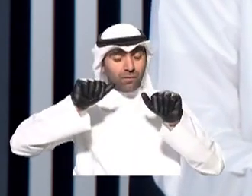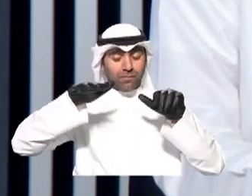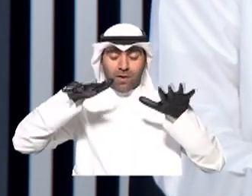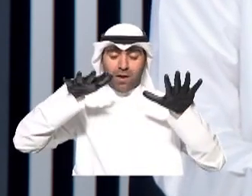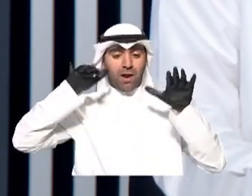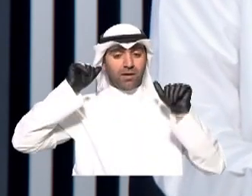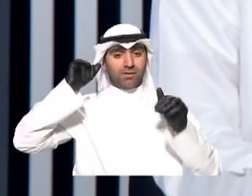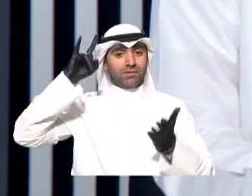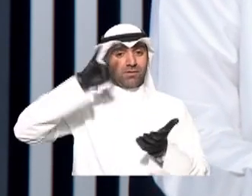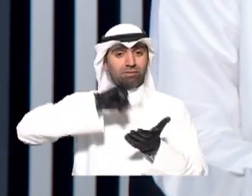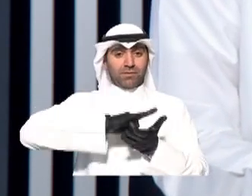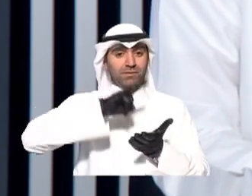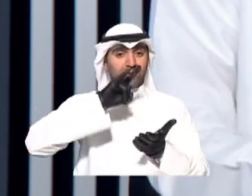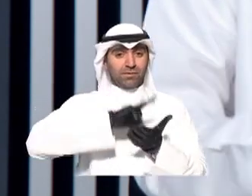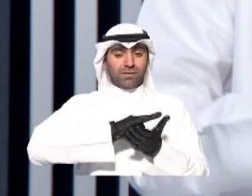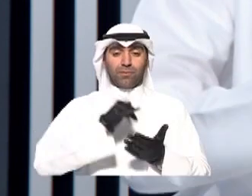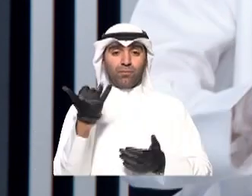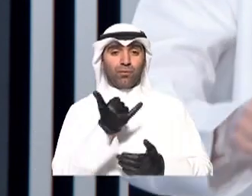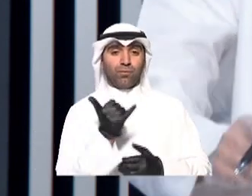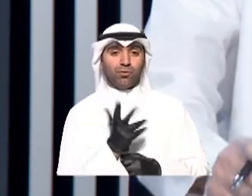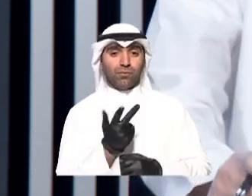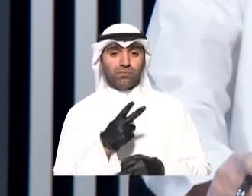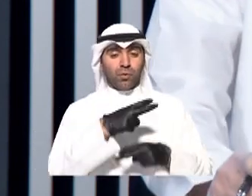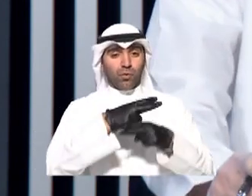كورونا المستجد بإجلاء